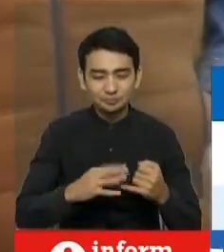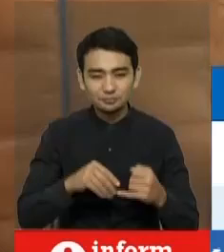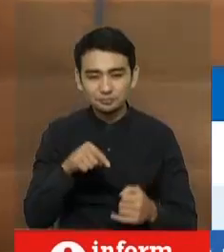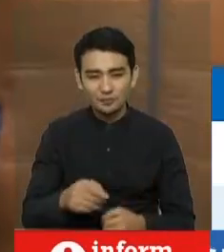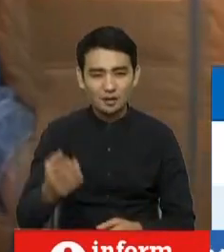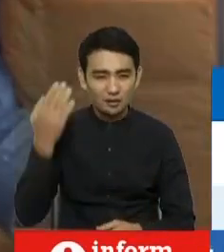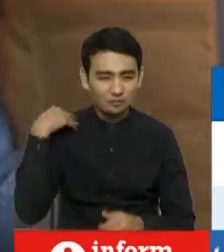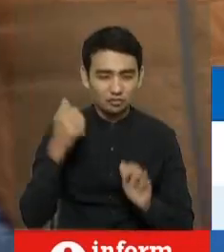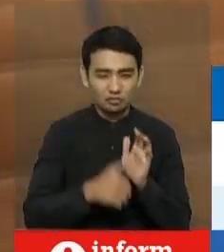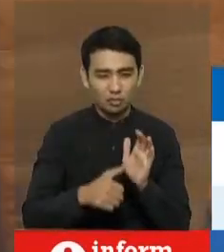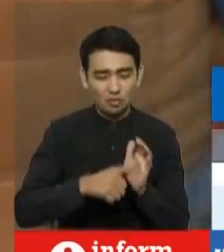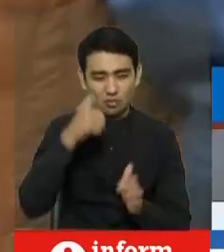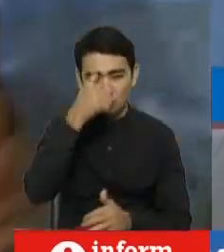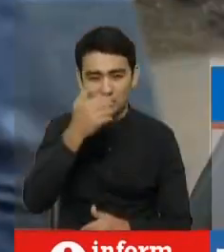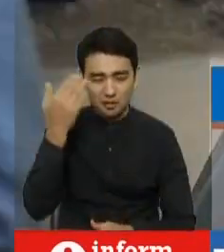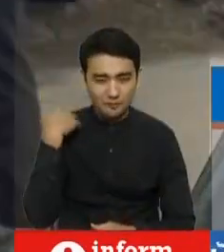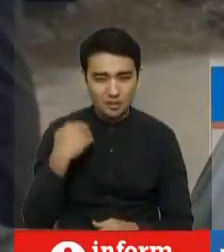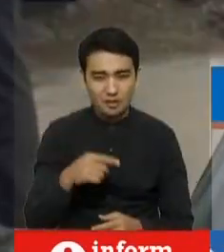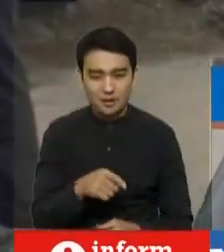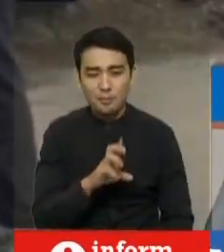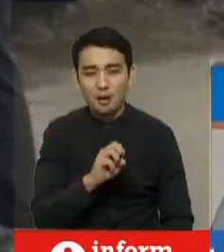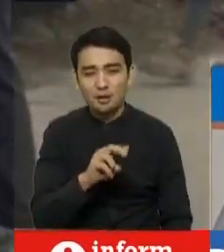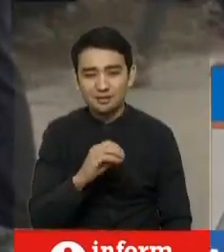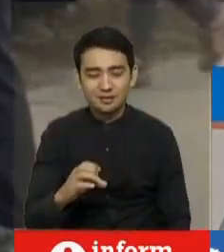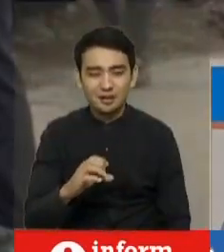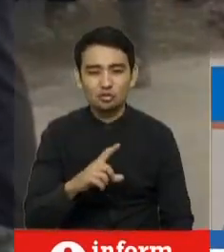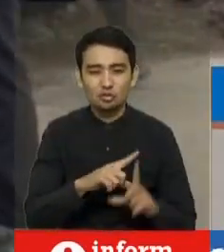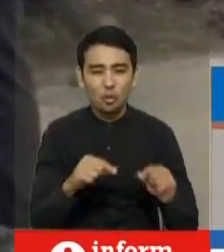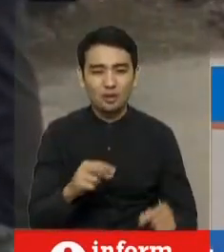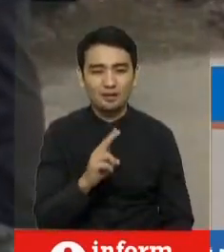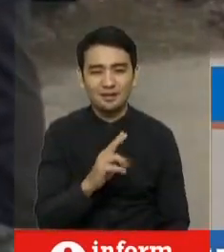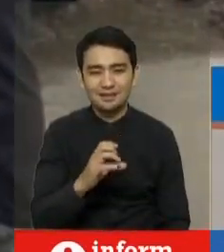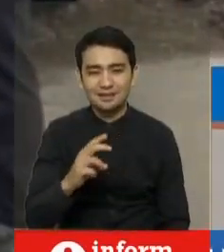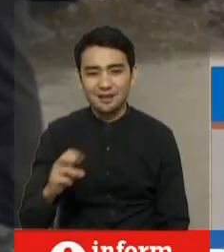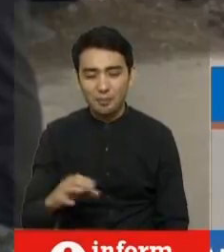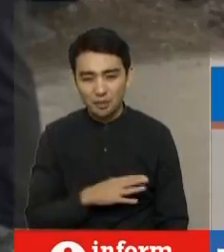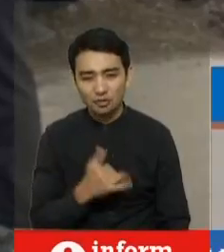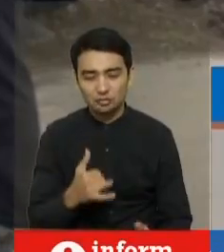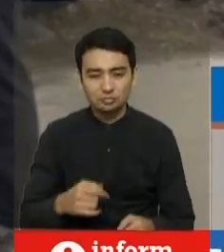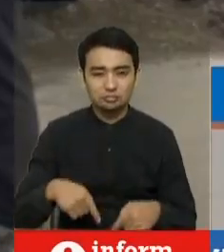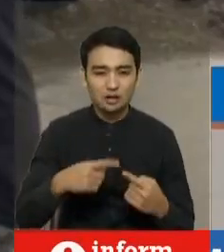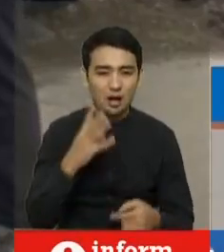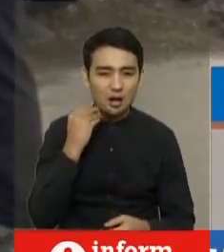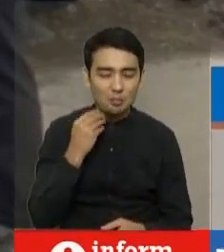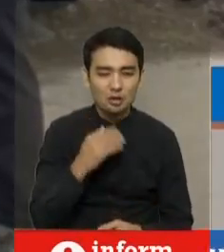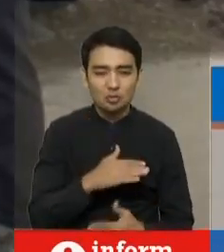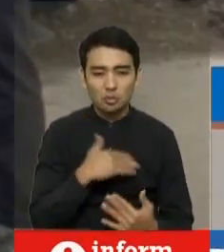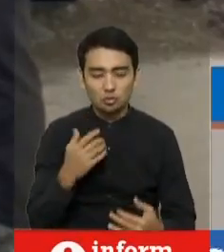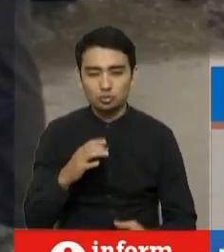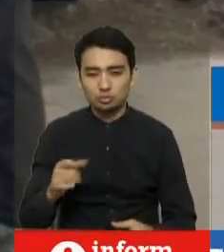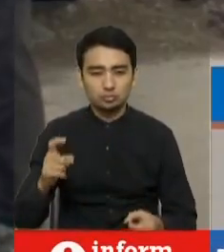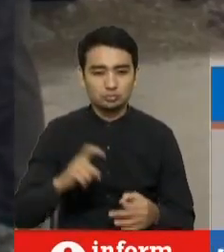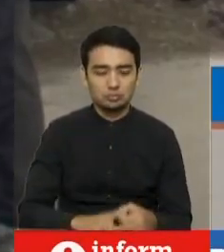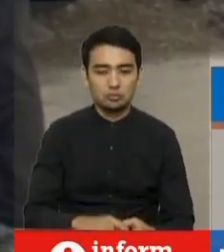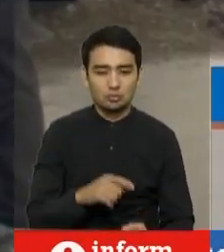давно, в 60-х годах, когда-то на балансе КСК «Школьник» это была труба. Теперь, значит, Алматы-Су не хочет брать на